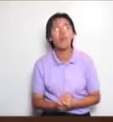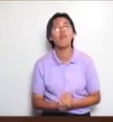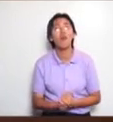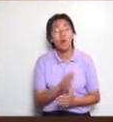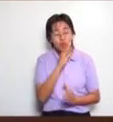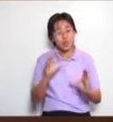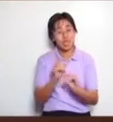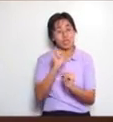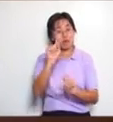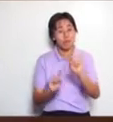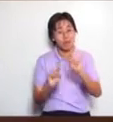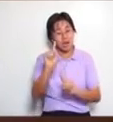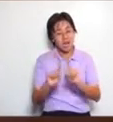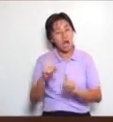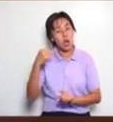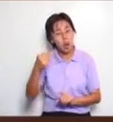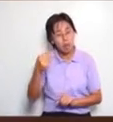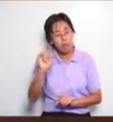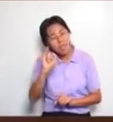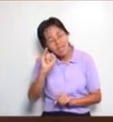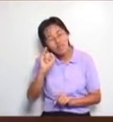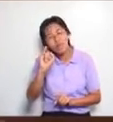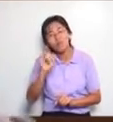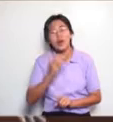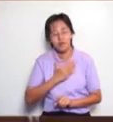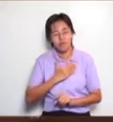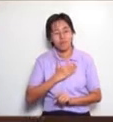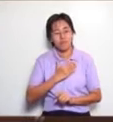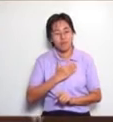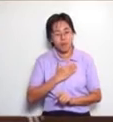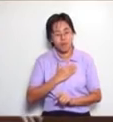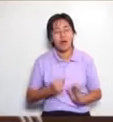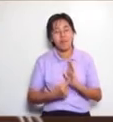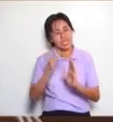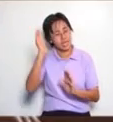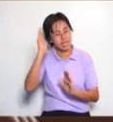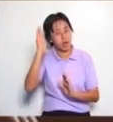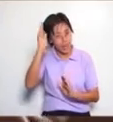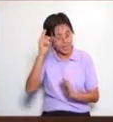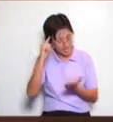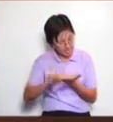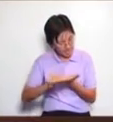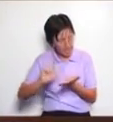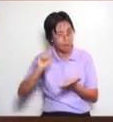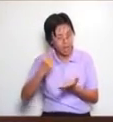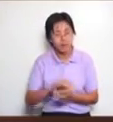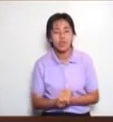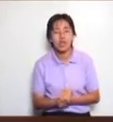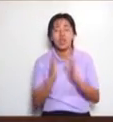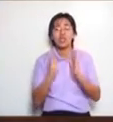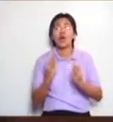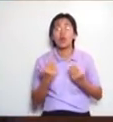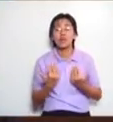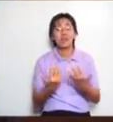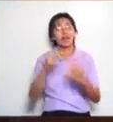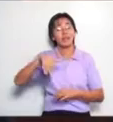ผลประเมินออกมาทางลบกลมามาใช้ถางไมผมพฒนาการนำเสนอขางต่อไปได้ แล้ทำยัไ มน